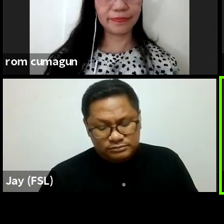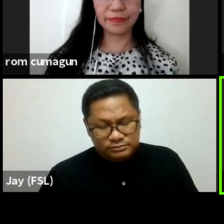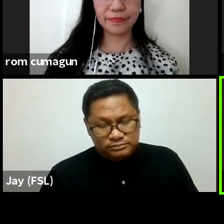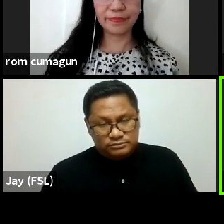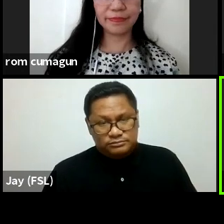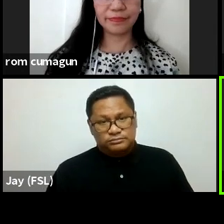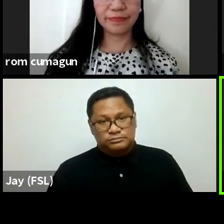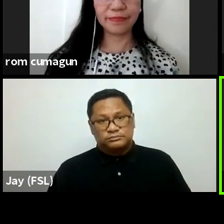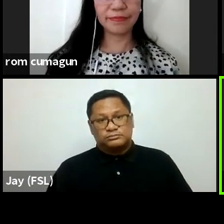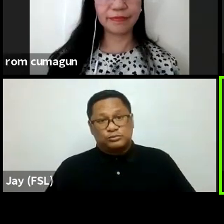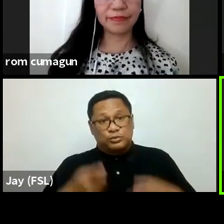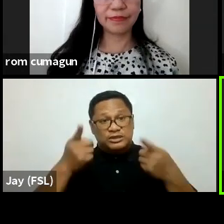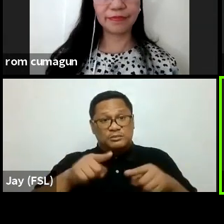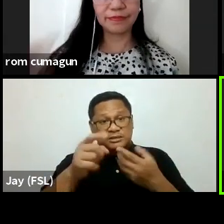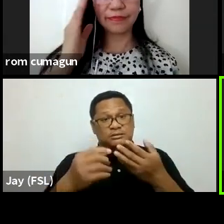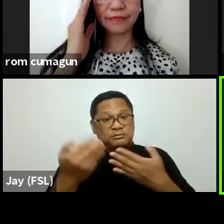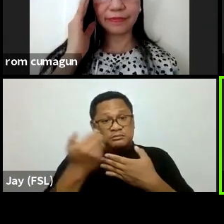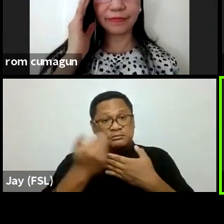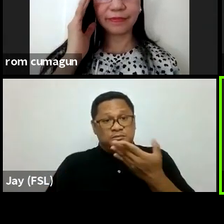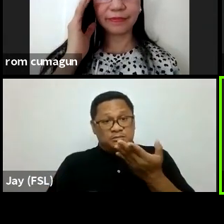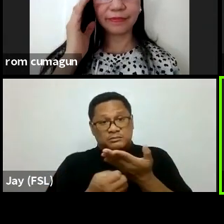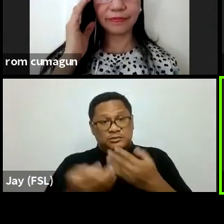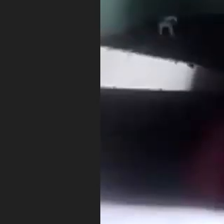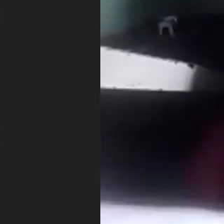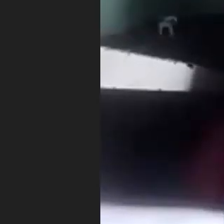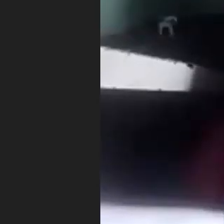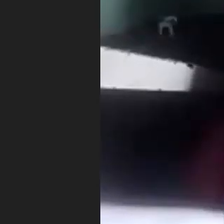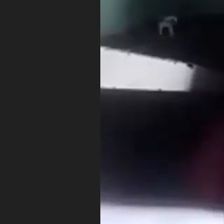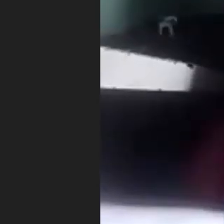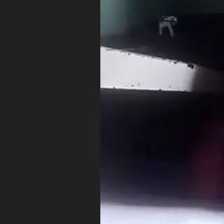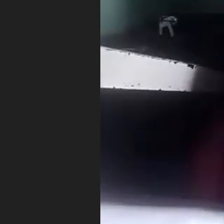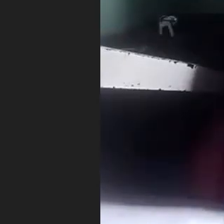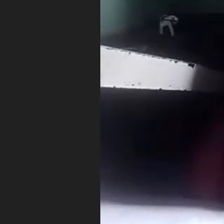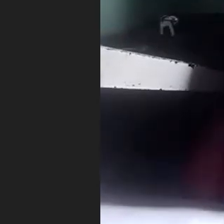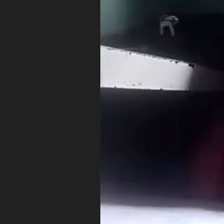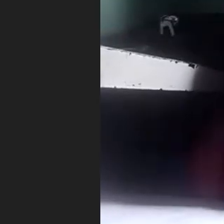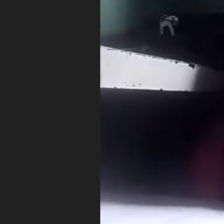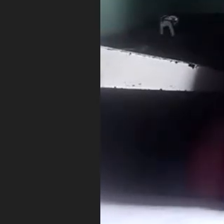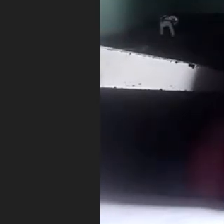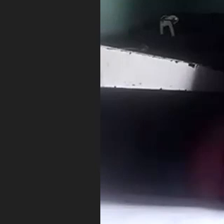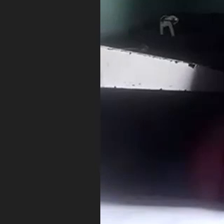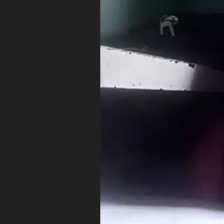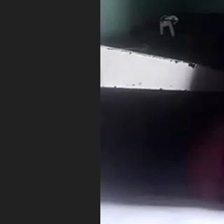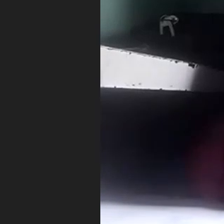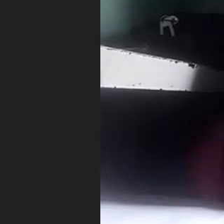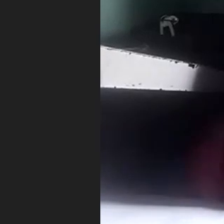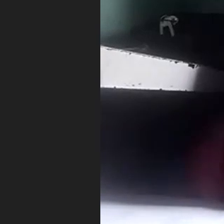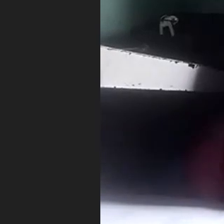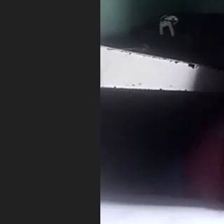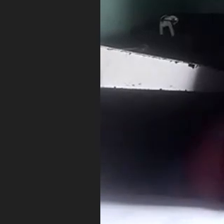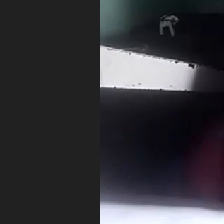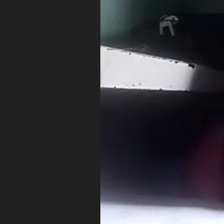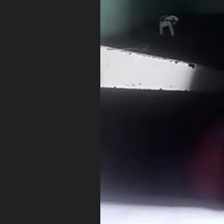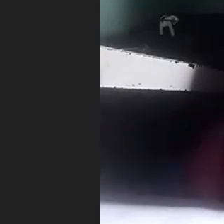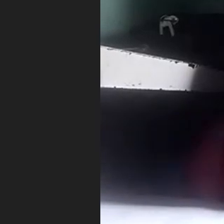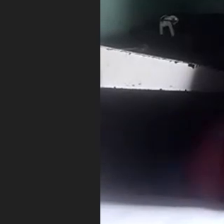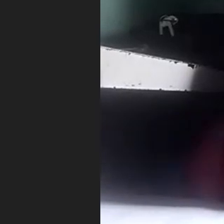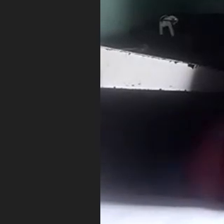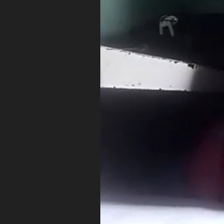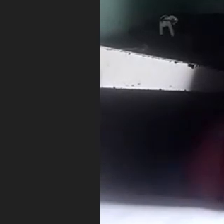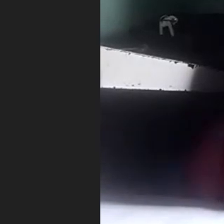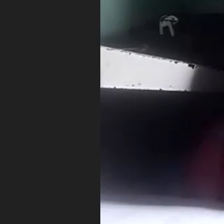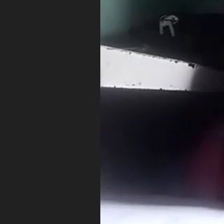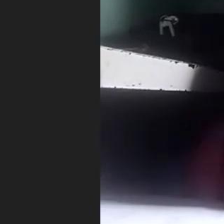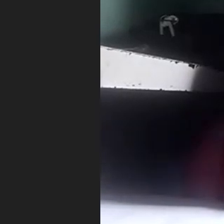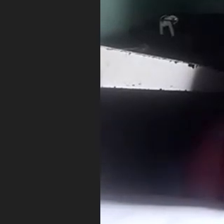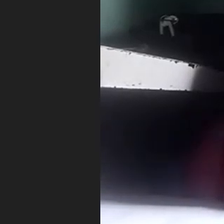before? Nagkaroon lang kasi ng problema yung lupa. Kaya natigil. Nagkaroon yung